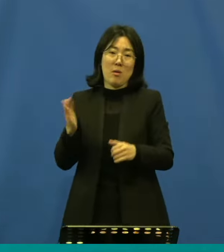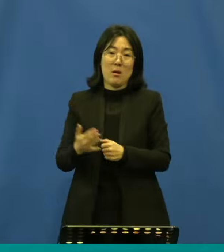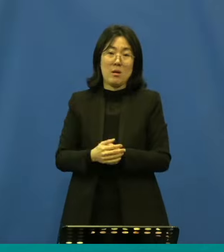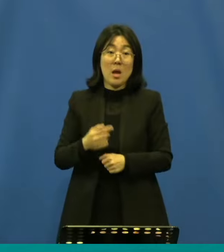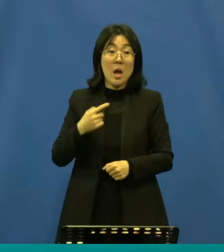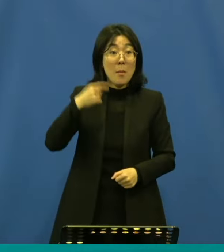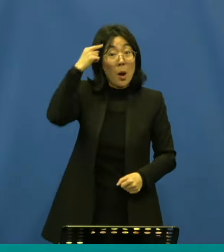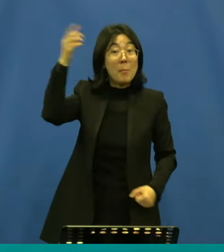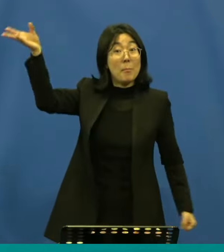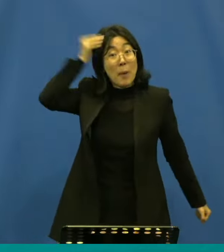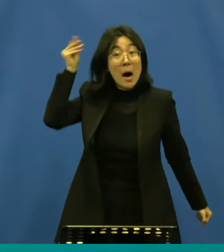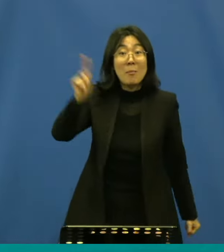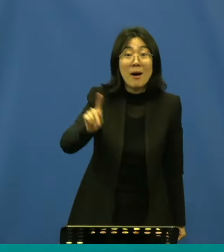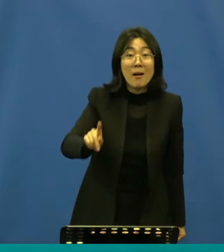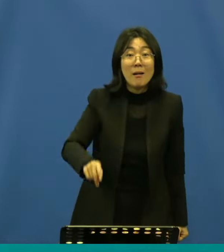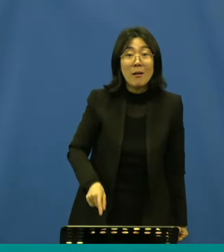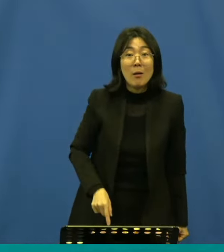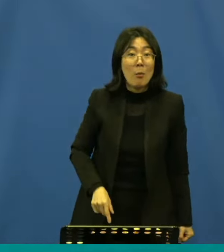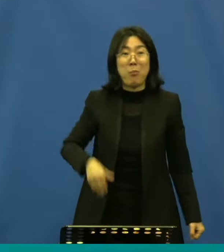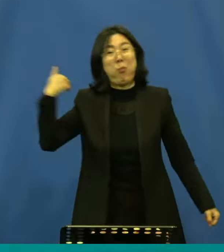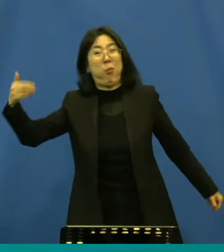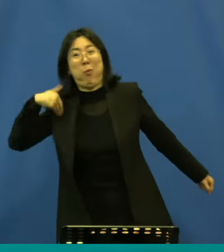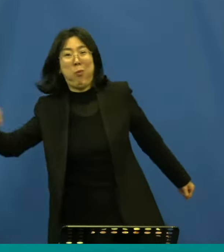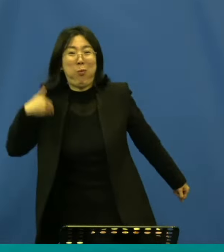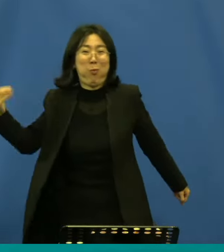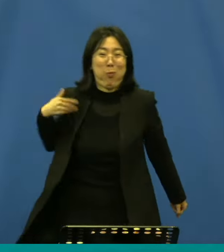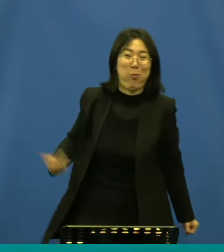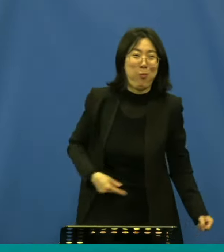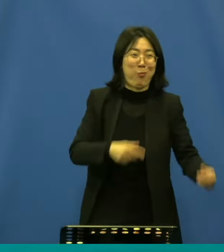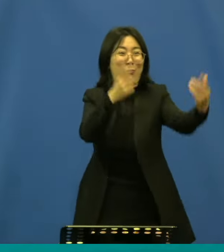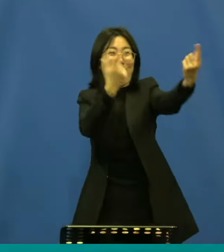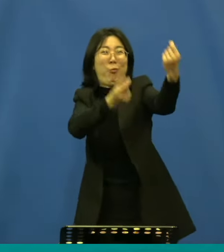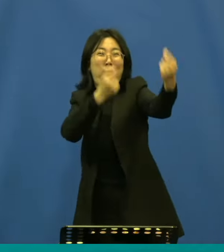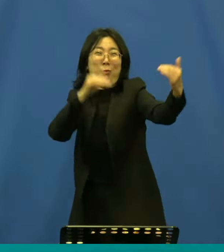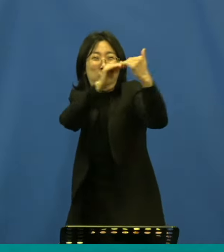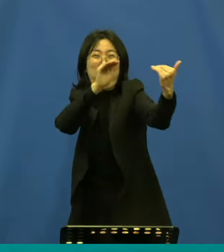만나면 순간적으로 자기를 이렇게 비하시키는 거예요.